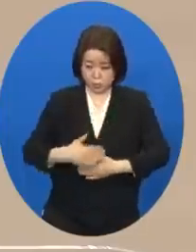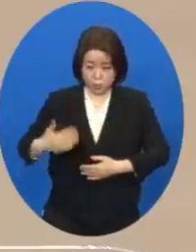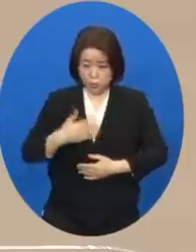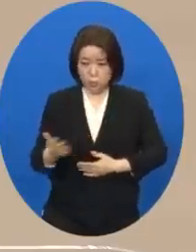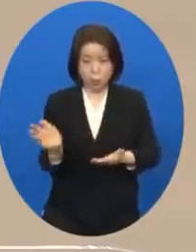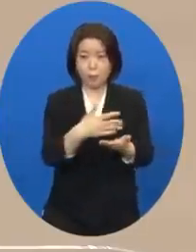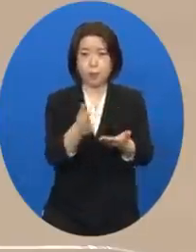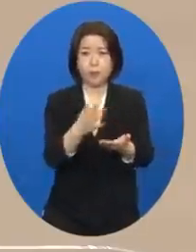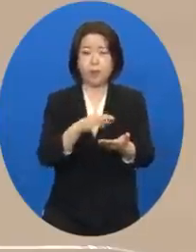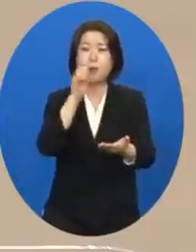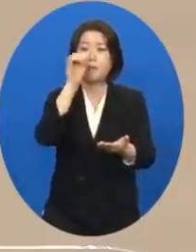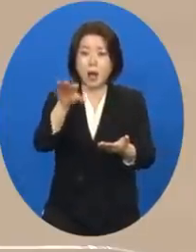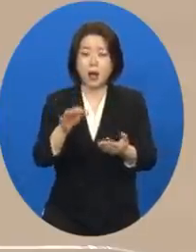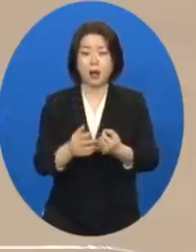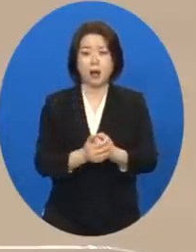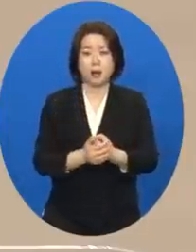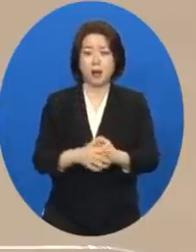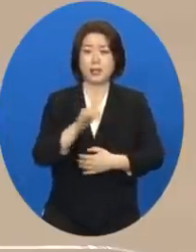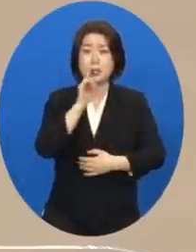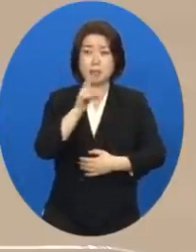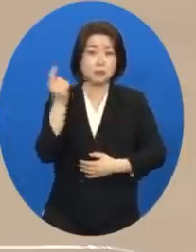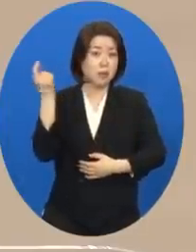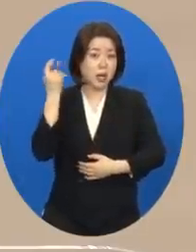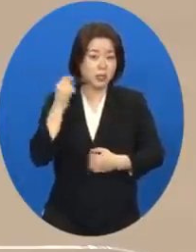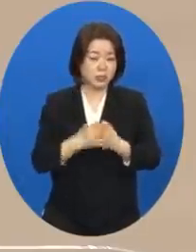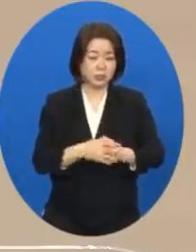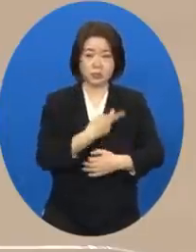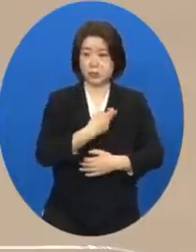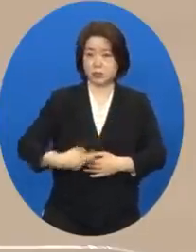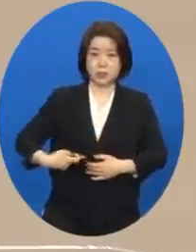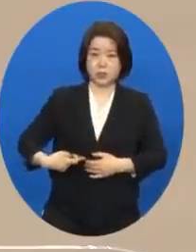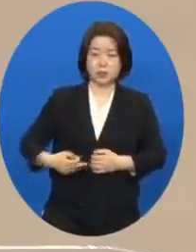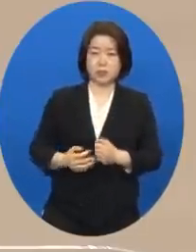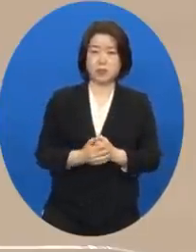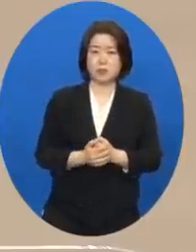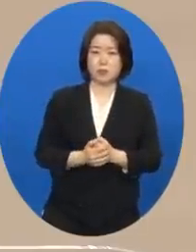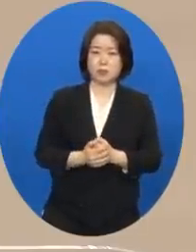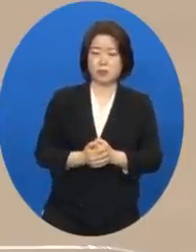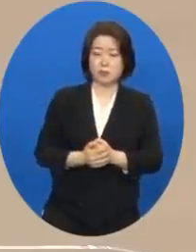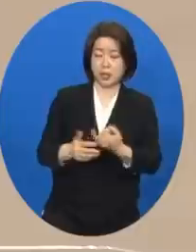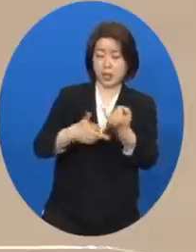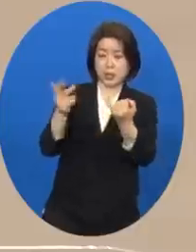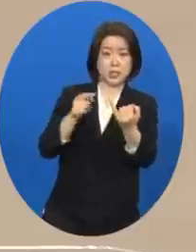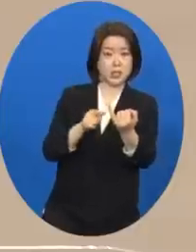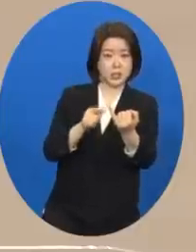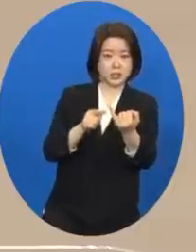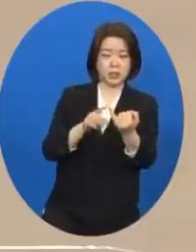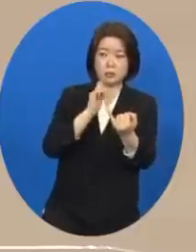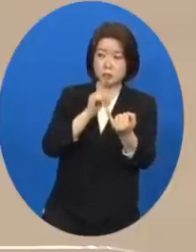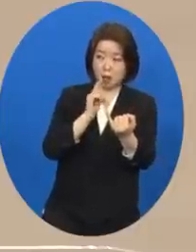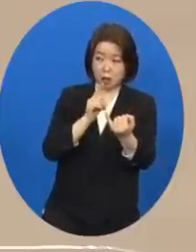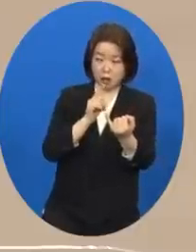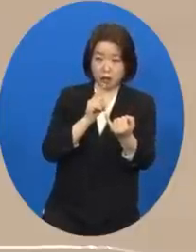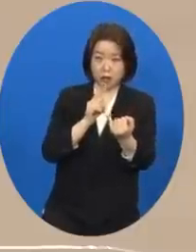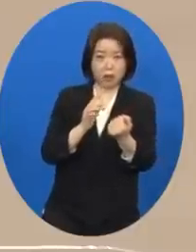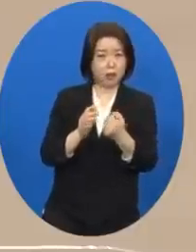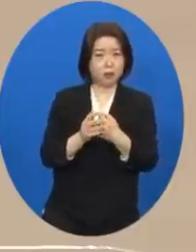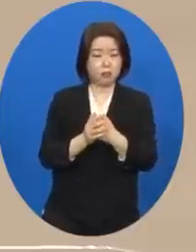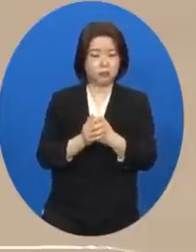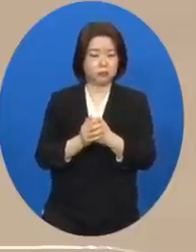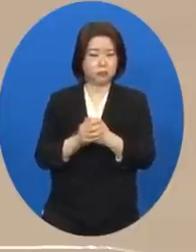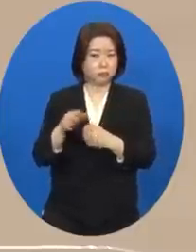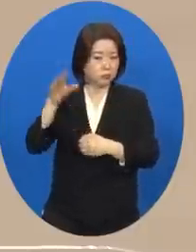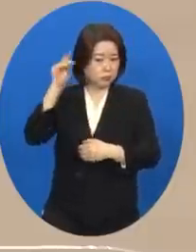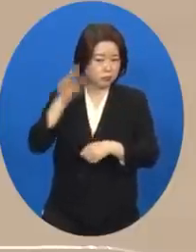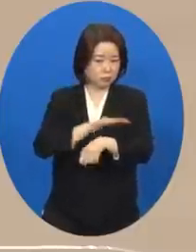알렸습니다 근데 그 말을 들은 제자들은 예수 2 막달라 마리아의 말을 귀담아